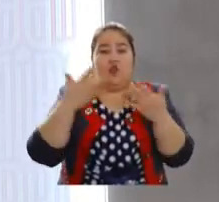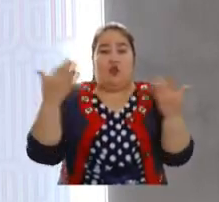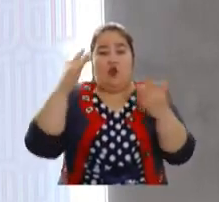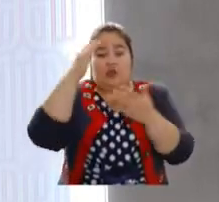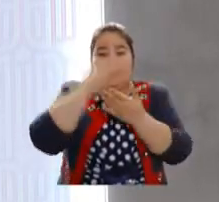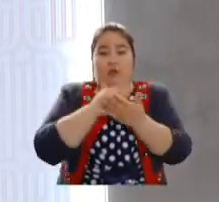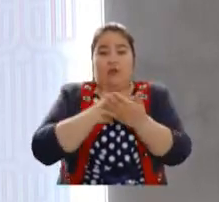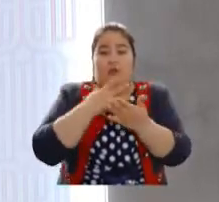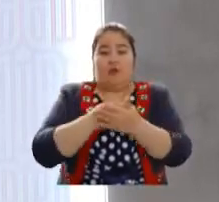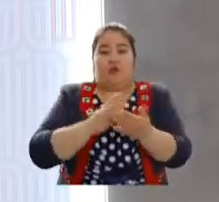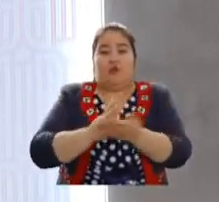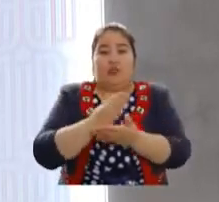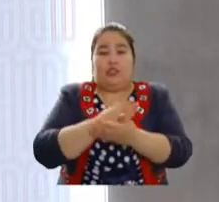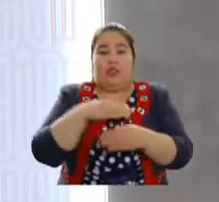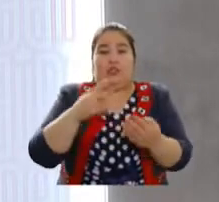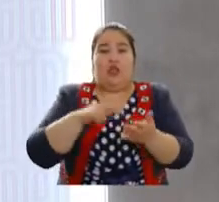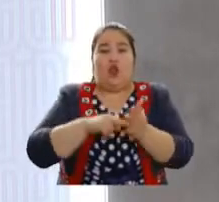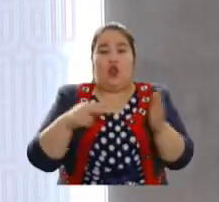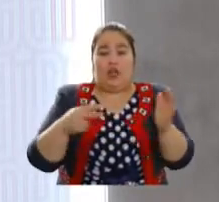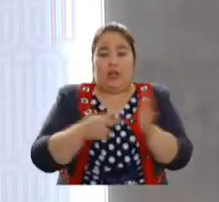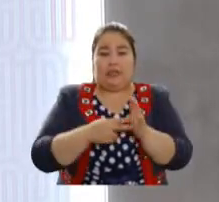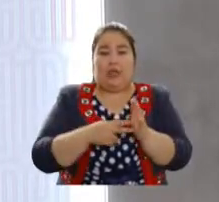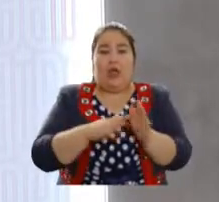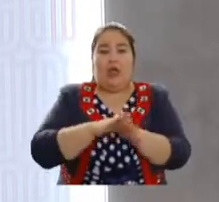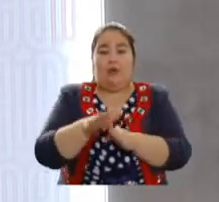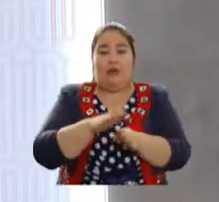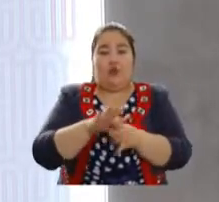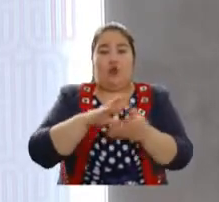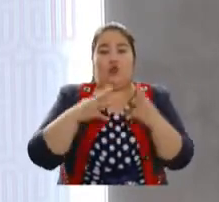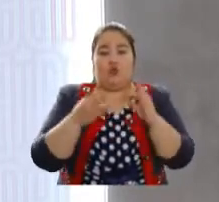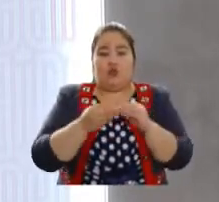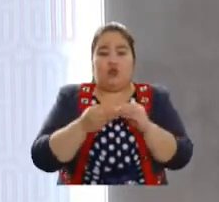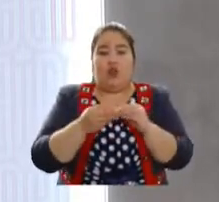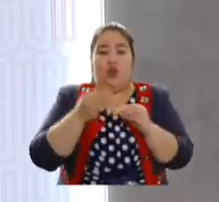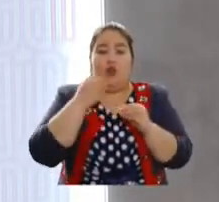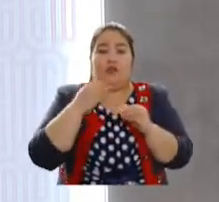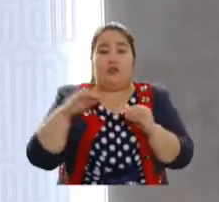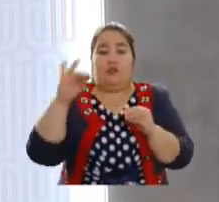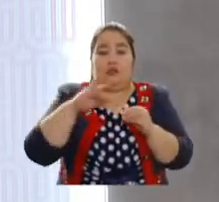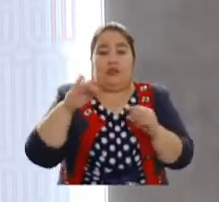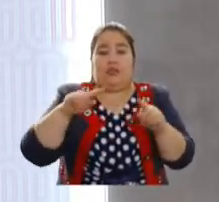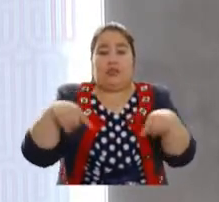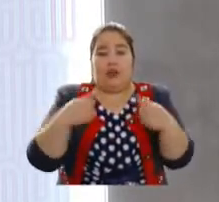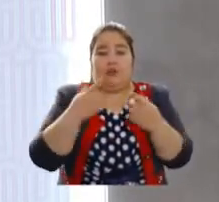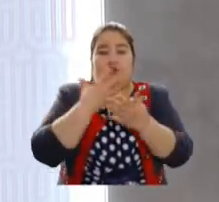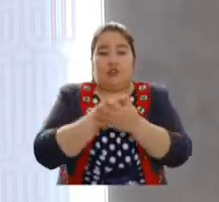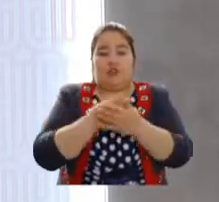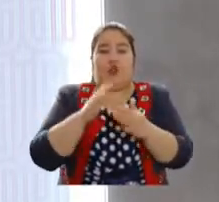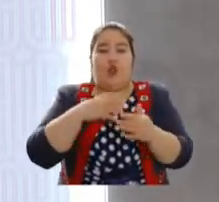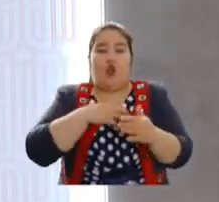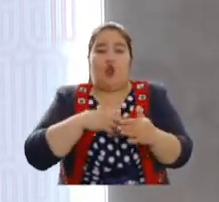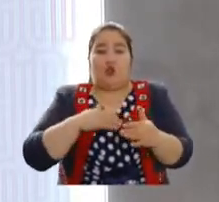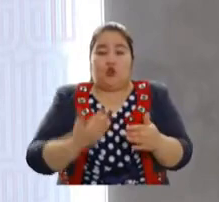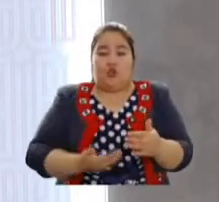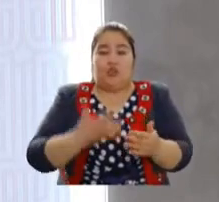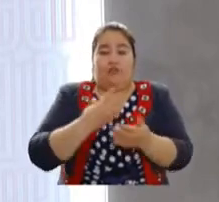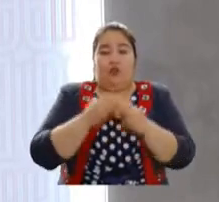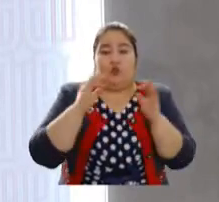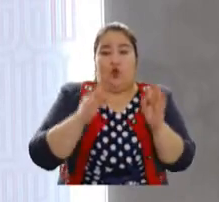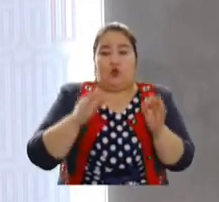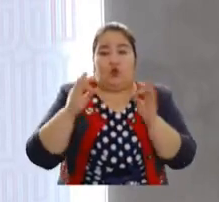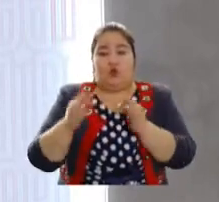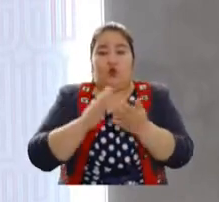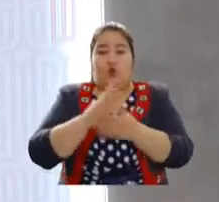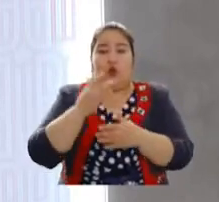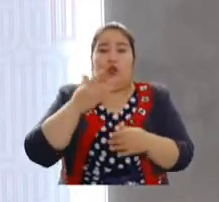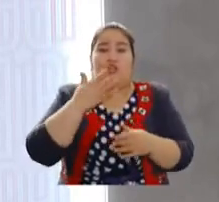beruvchi yo'nalishlarda loyihalarni amalga oshirish, oziq-ovqat sanoatini rivojlanishida xususiy va to'g'ridan to'g'ri